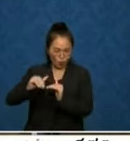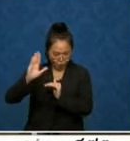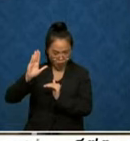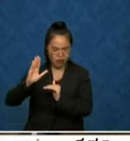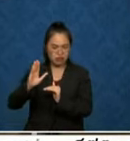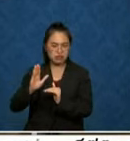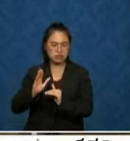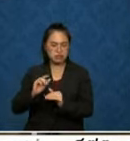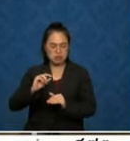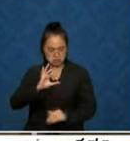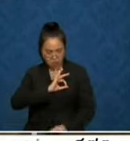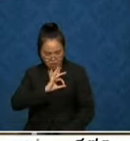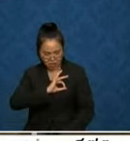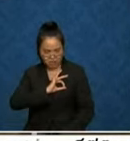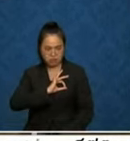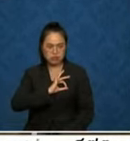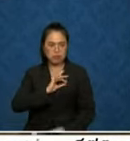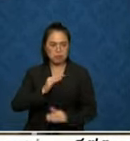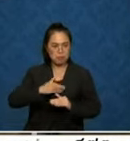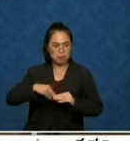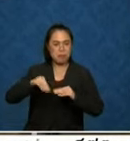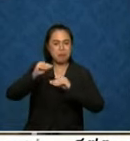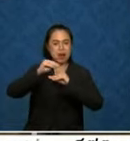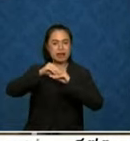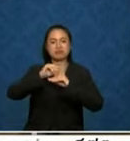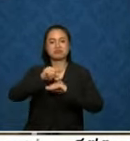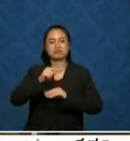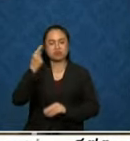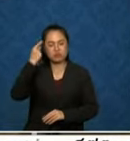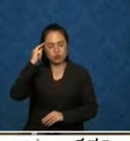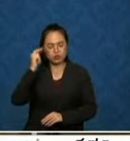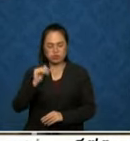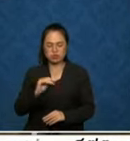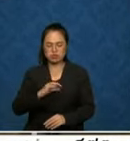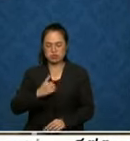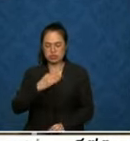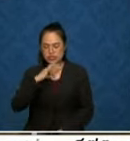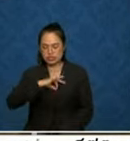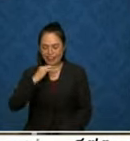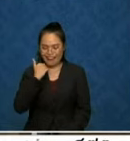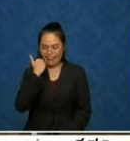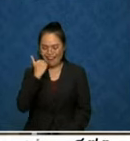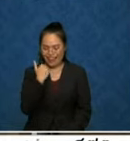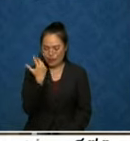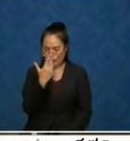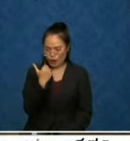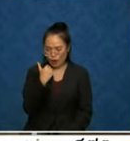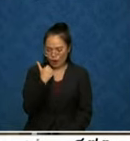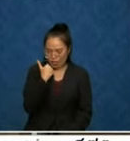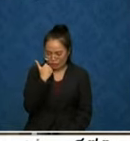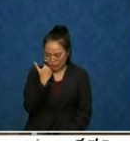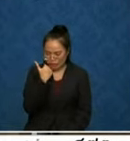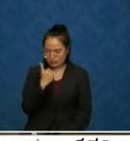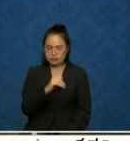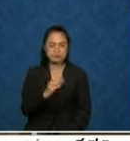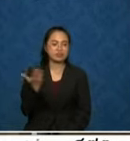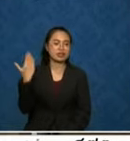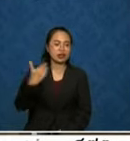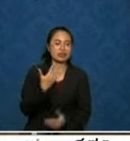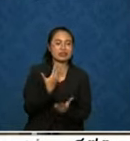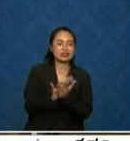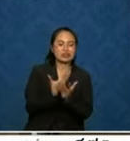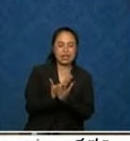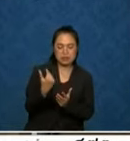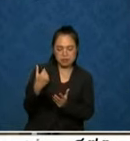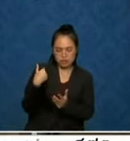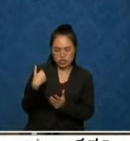กว่า60คนอาจจะมากกว่านั้นก็ได้อาจจะไม่มาแถลงเพราะกลัวอายครับบางคนก็อาจจะมีเงินมีทองเป็นเศรษฐีหน่